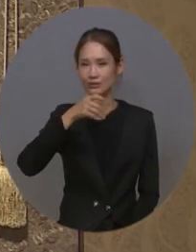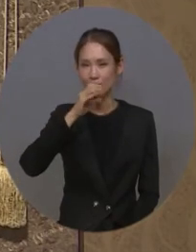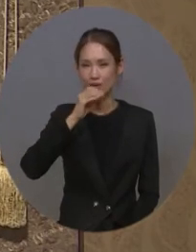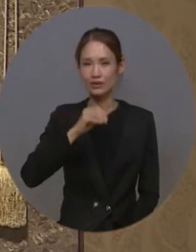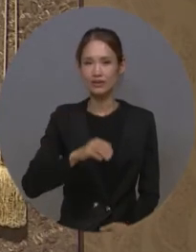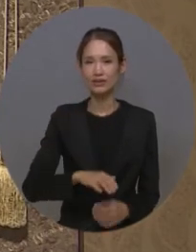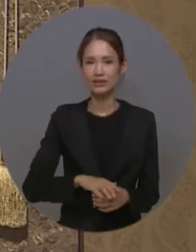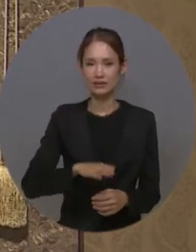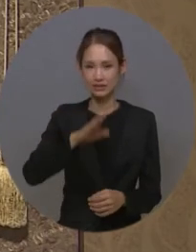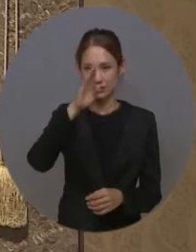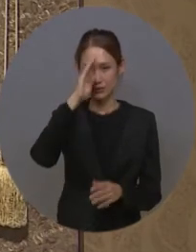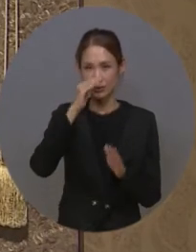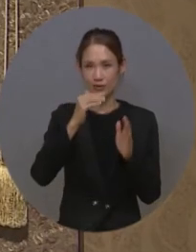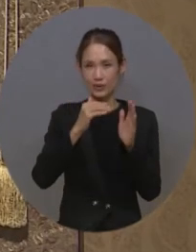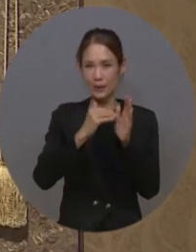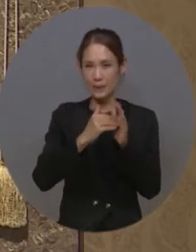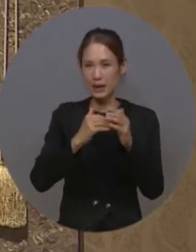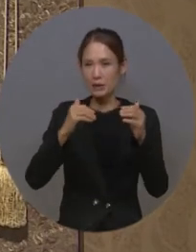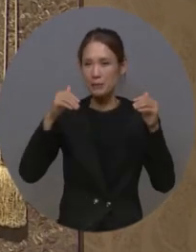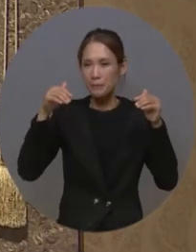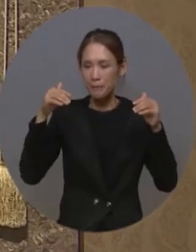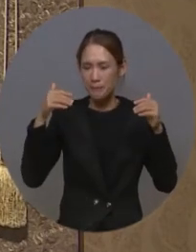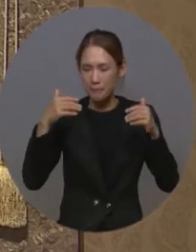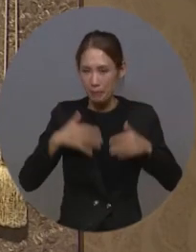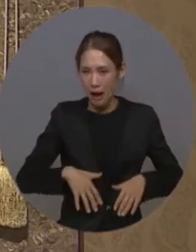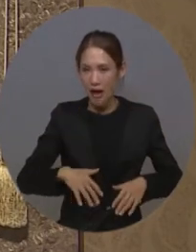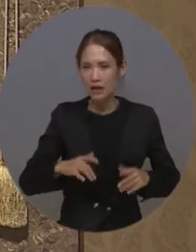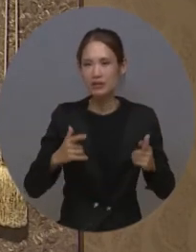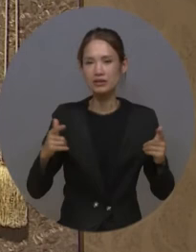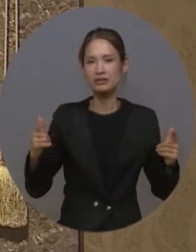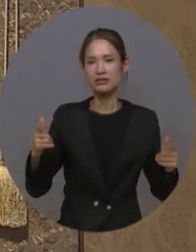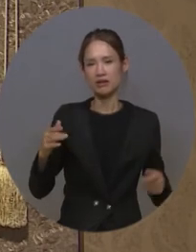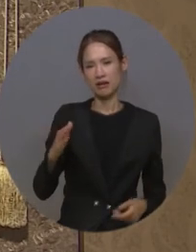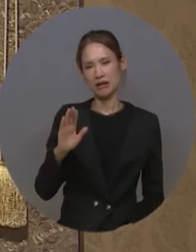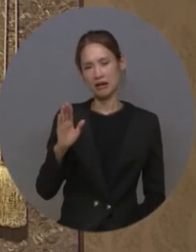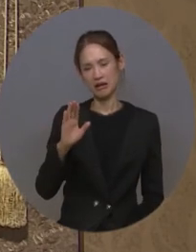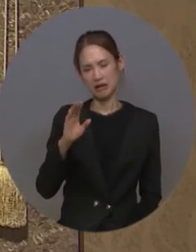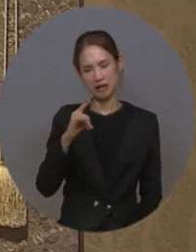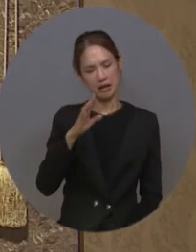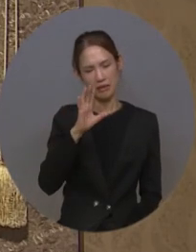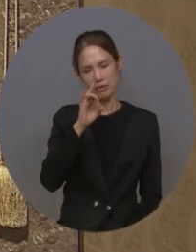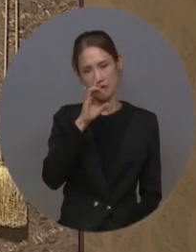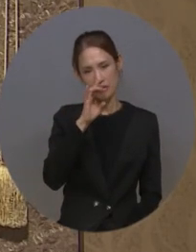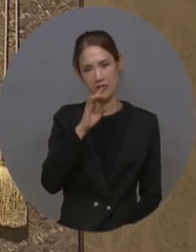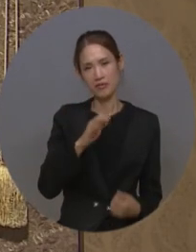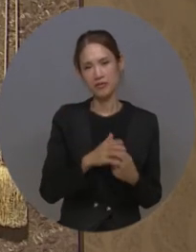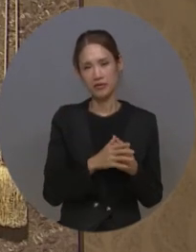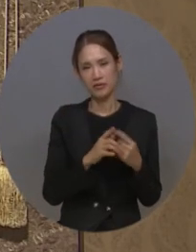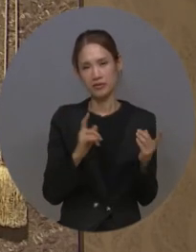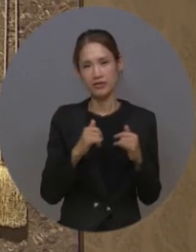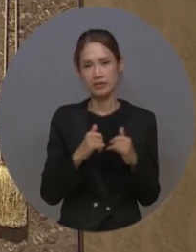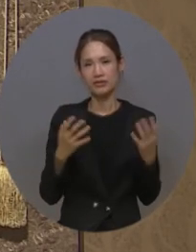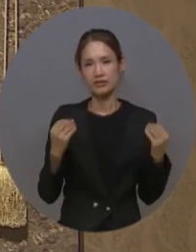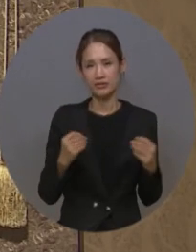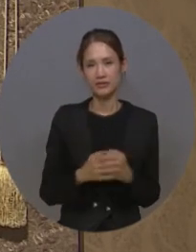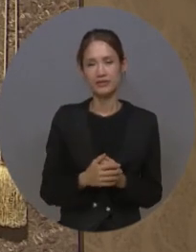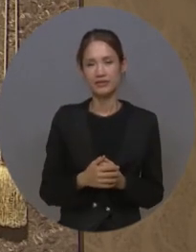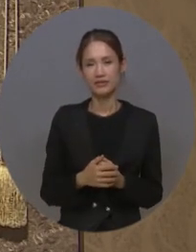뭐 면역 떨어지는 일 다 하면서 요거 끼고 아, 잘 안 나요라고 네. 그런데도 난 사람들 있는 거 보면 대단하긴 한 것